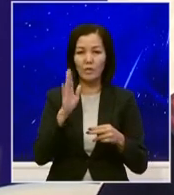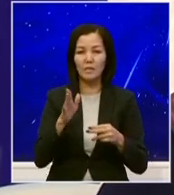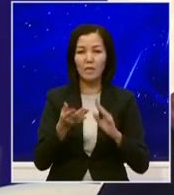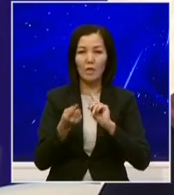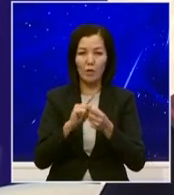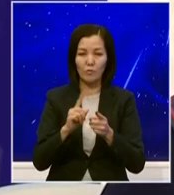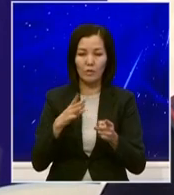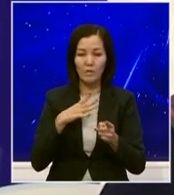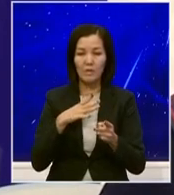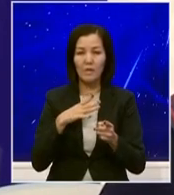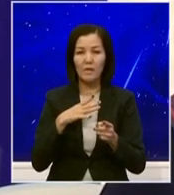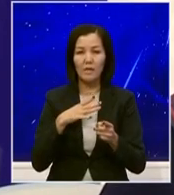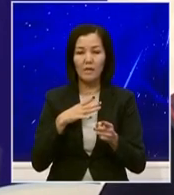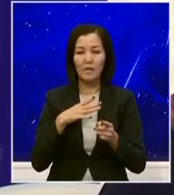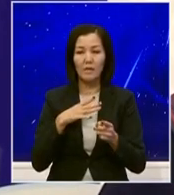ауысты. Мына